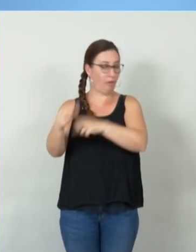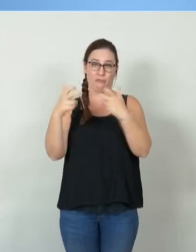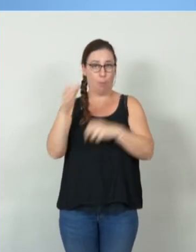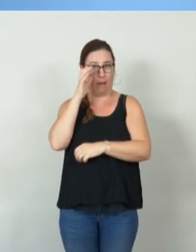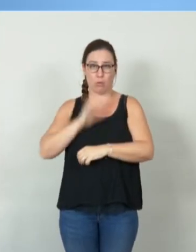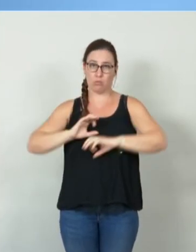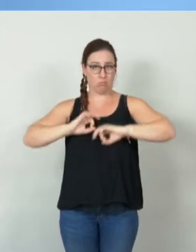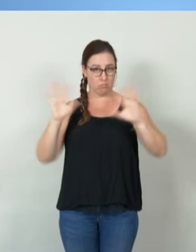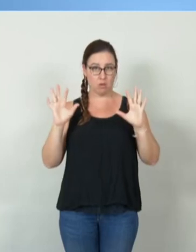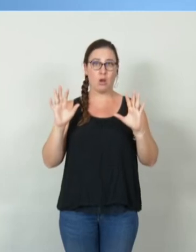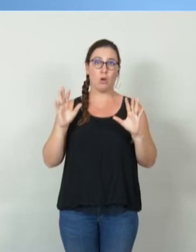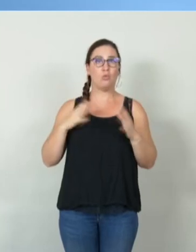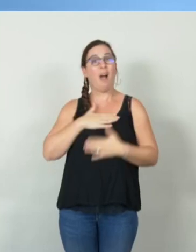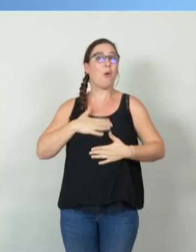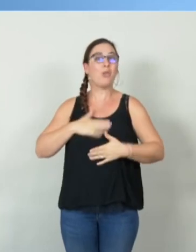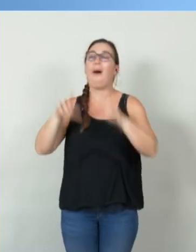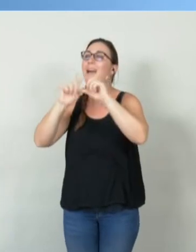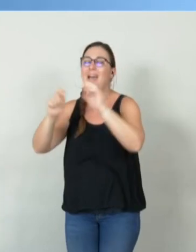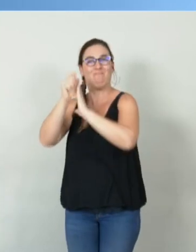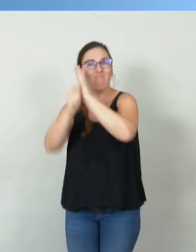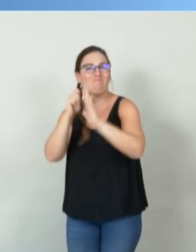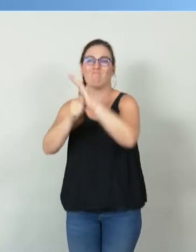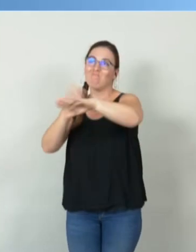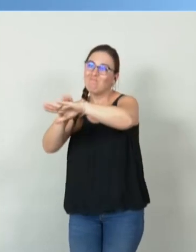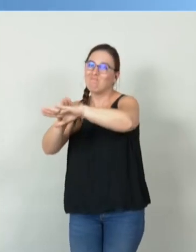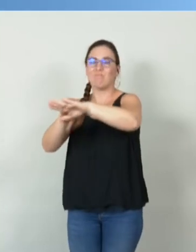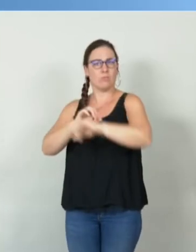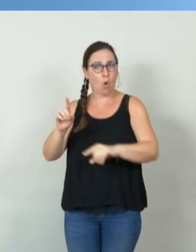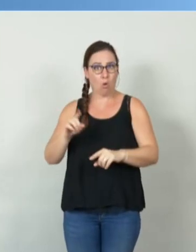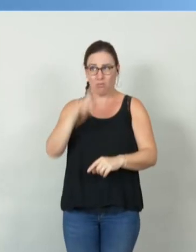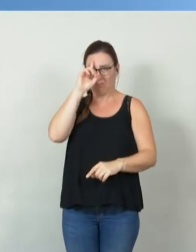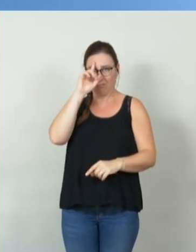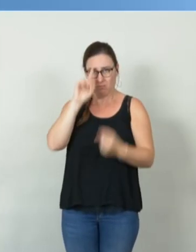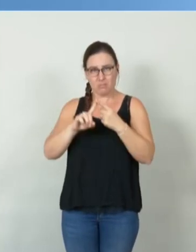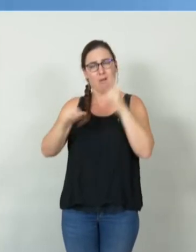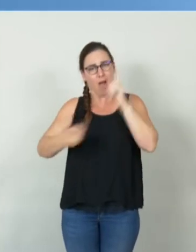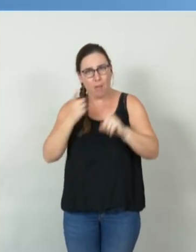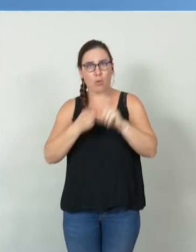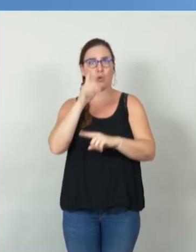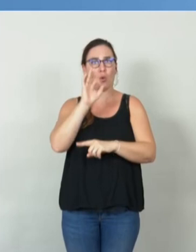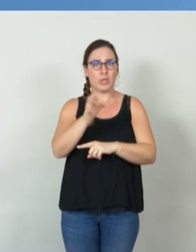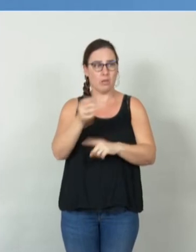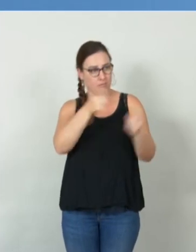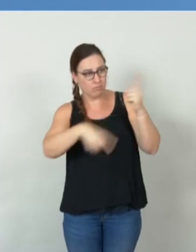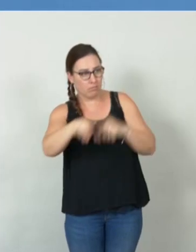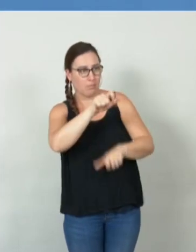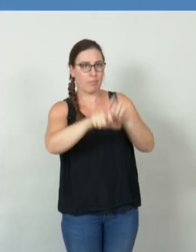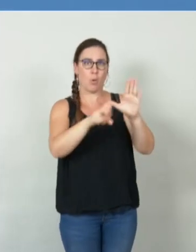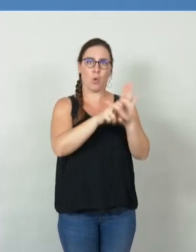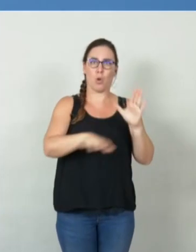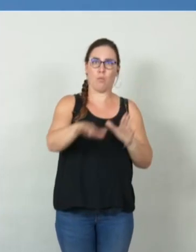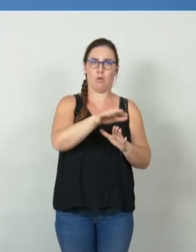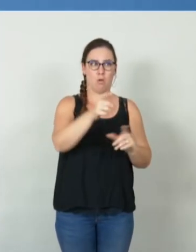on répète pas pour le plaisir de le rappeler mais parce que il est important que les Grenoblois comprennent